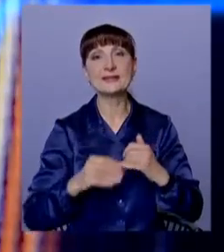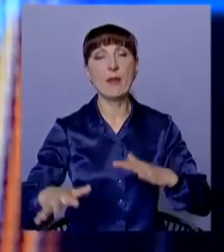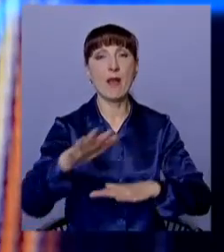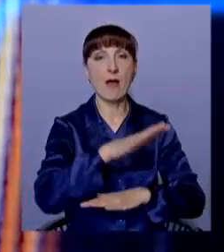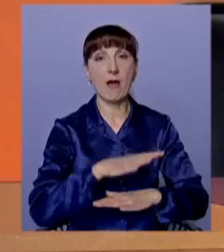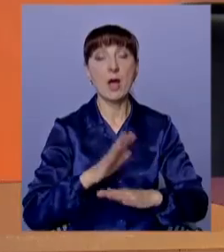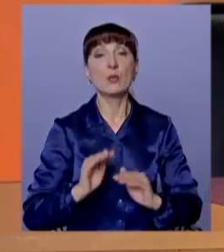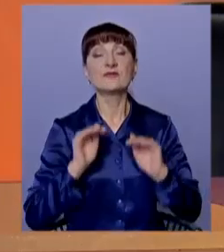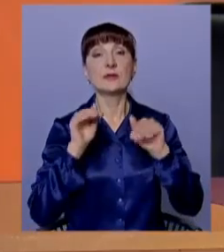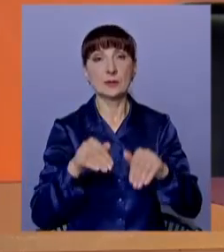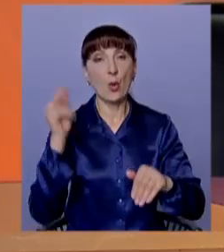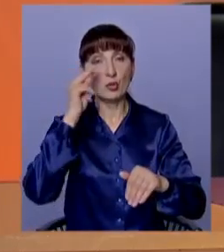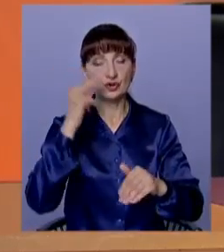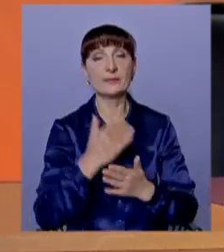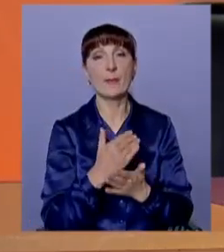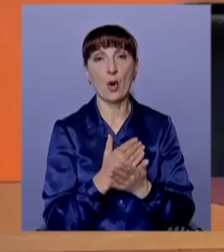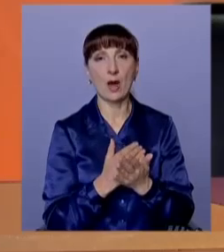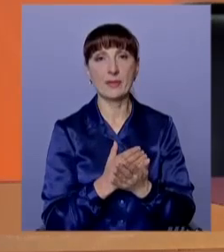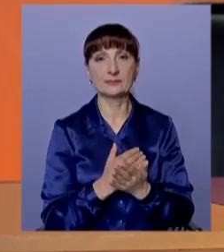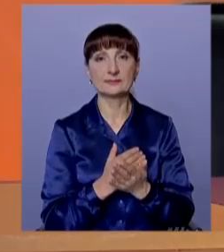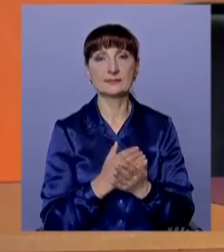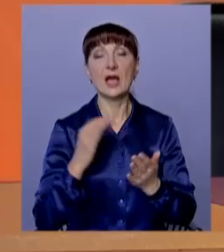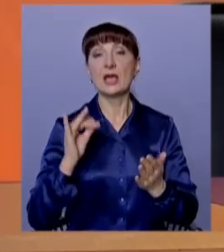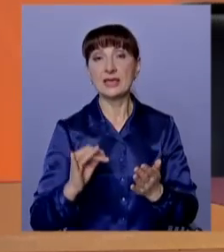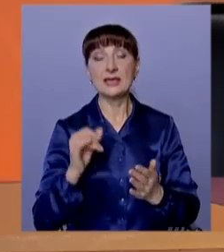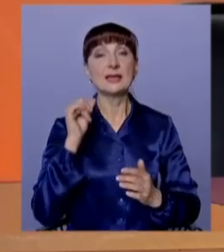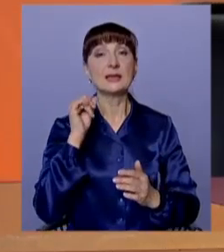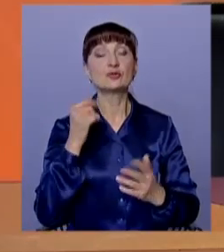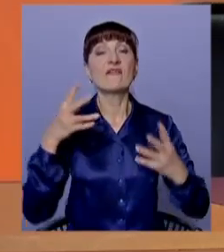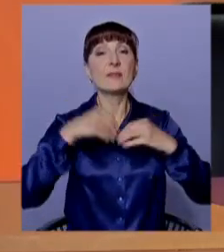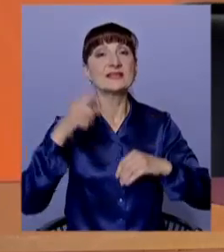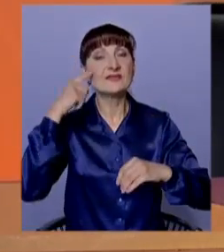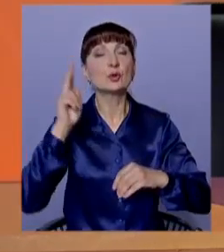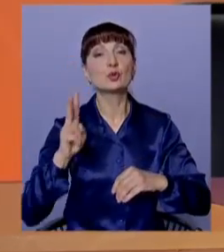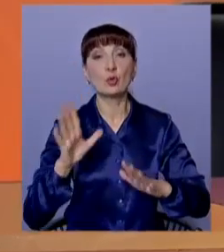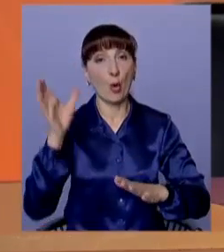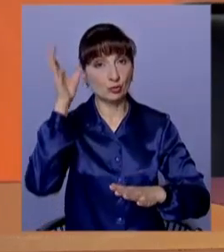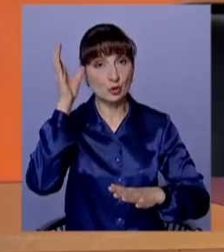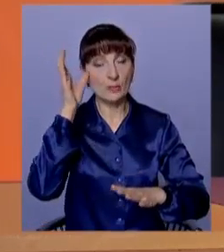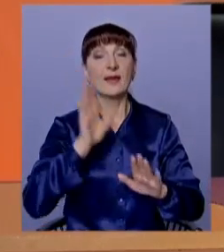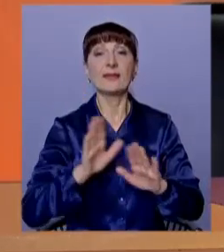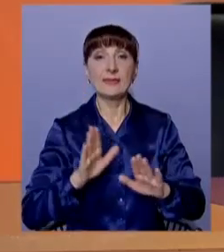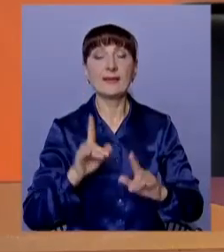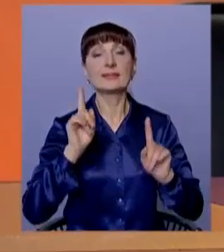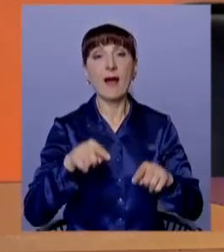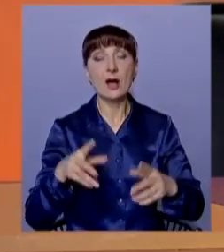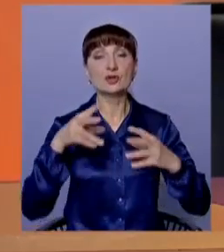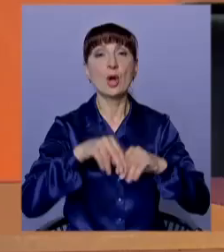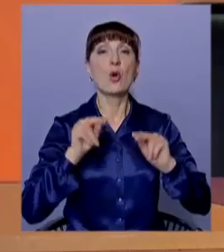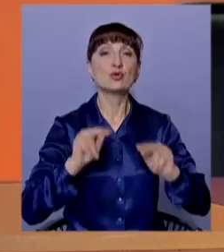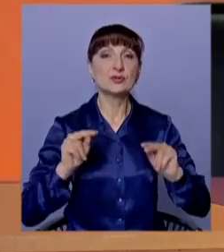будет внедрено уже в учебный процесс, и соавторами являются не только ученые, но же, в то же время